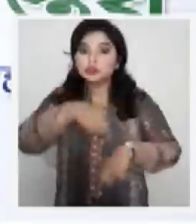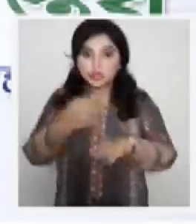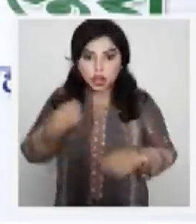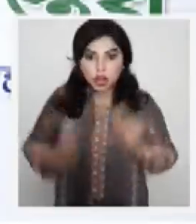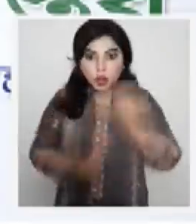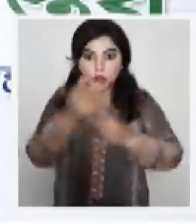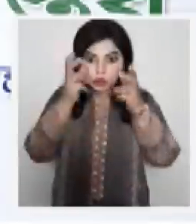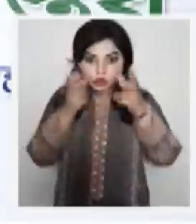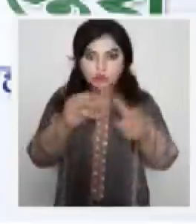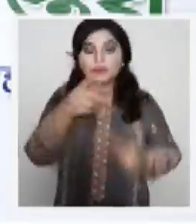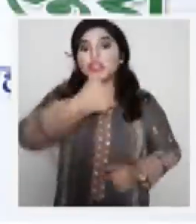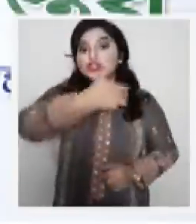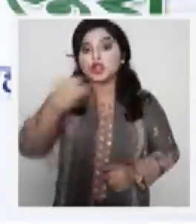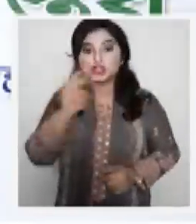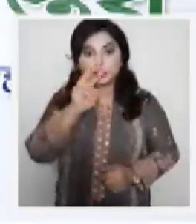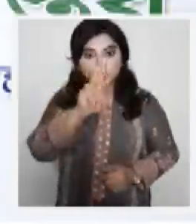এসেছে 1 জন।